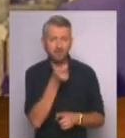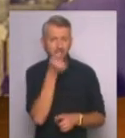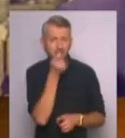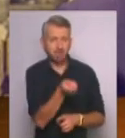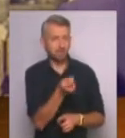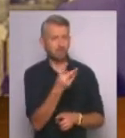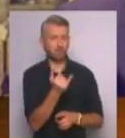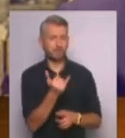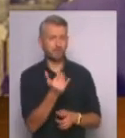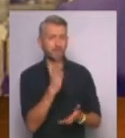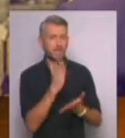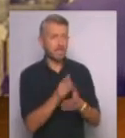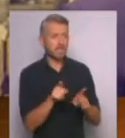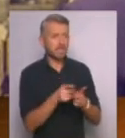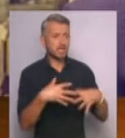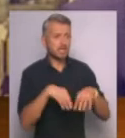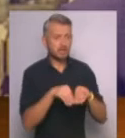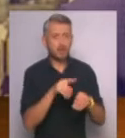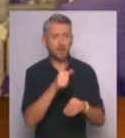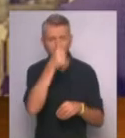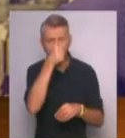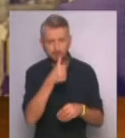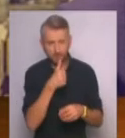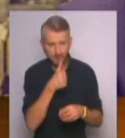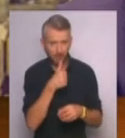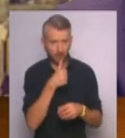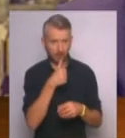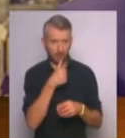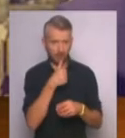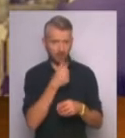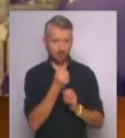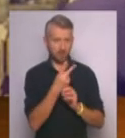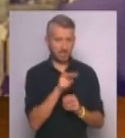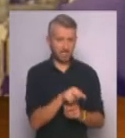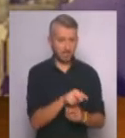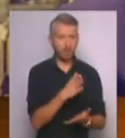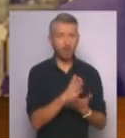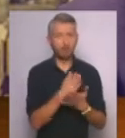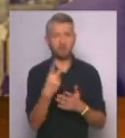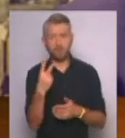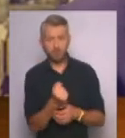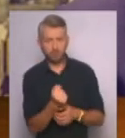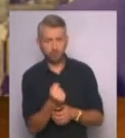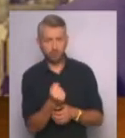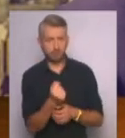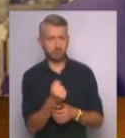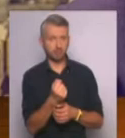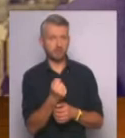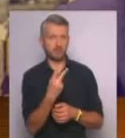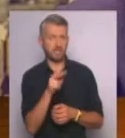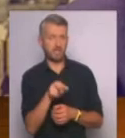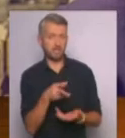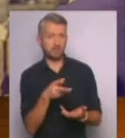насправді, ну, є такі сім'ї, які за місяць збирають цей мішок. Є там, які там за два тижні. Ну, це взагалі, ну,